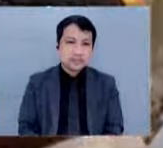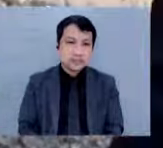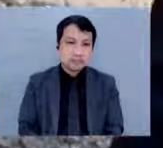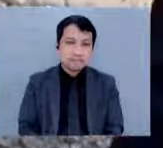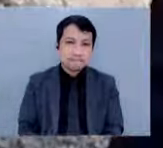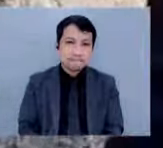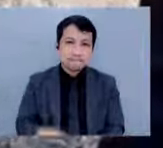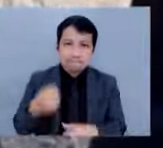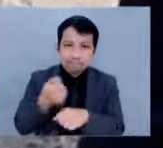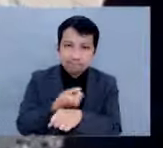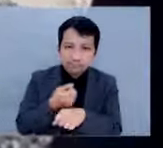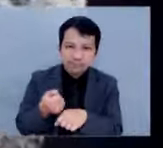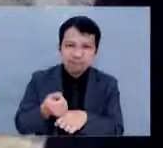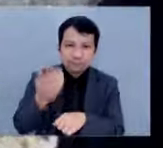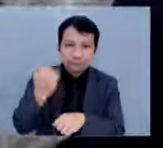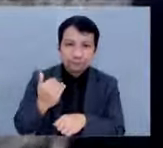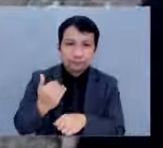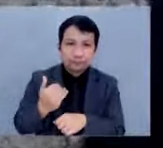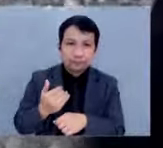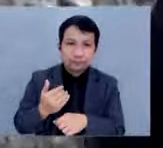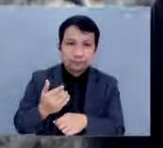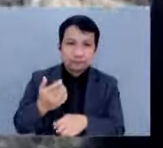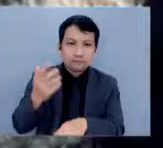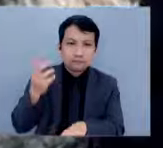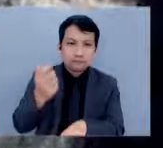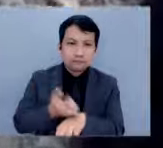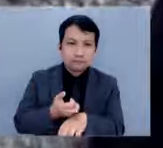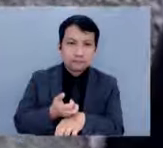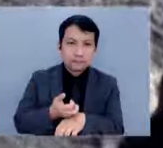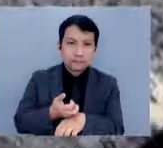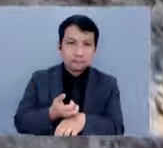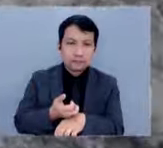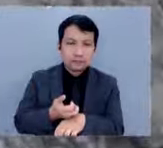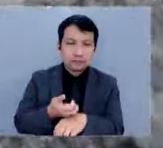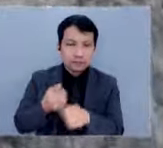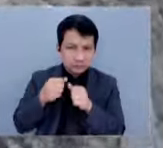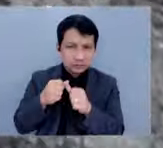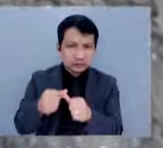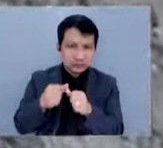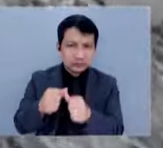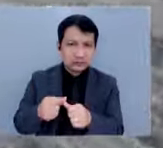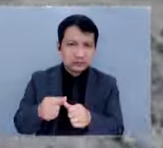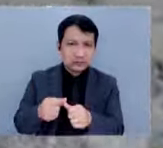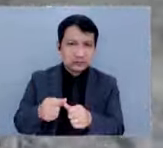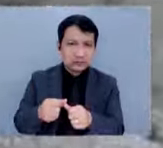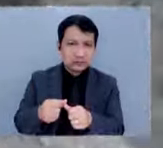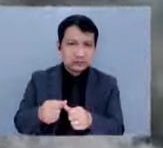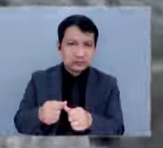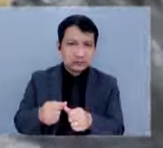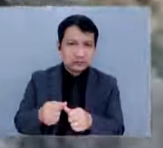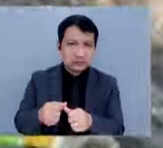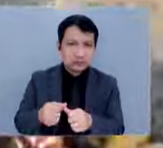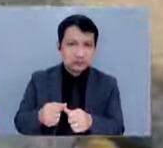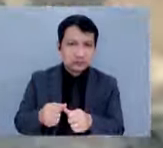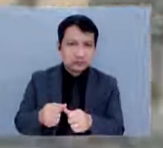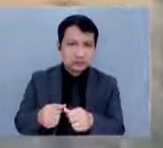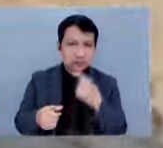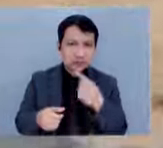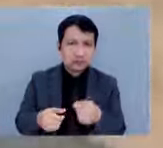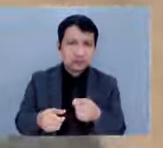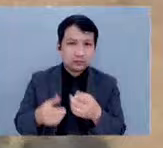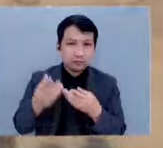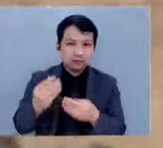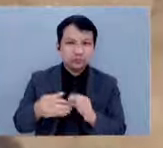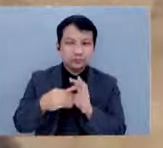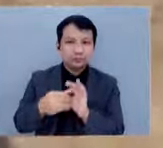Pahirapan niya dahil sa matigas na lupa. Pero hindi sila nawalan ng pag-asa. Ibinaba rin ang tubo para hindi maubusan ng hangin